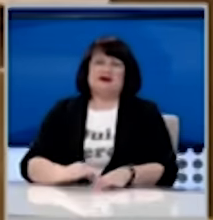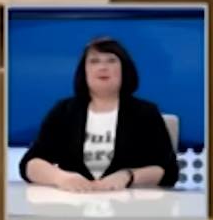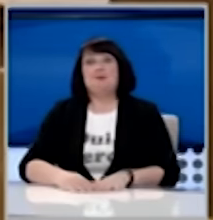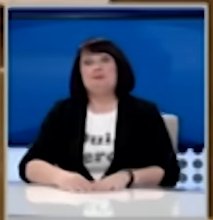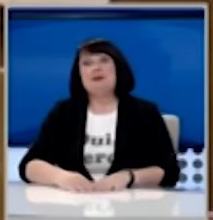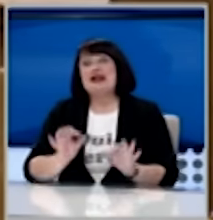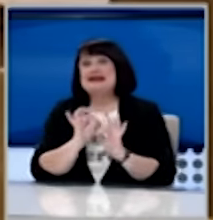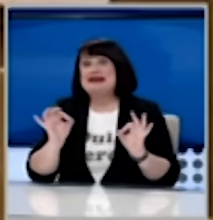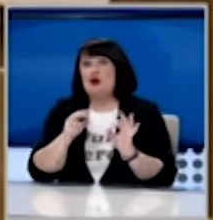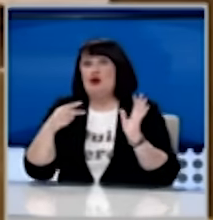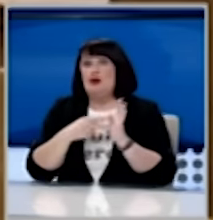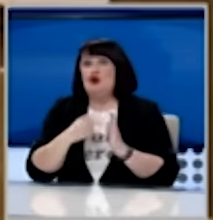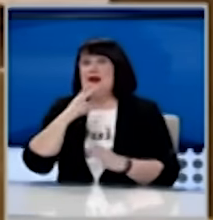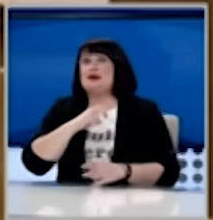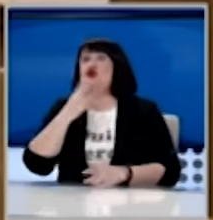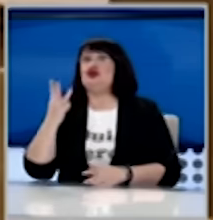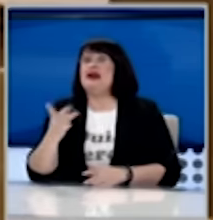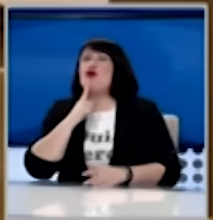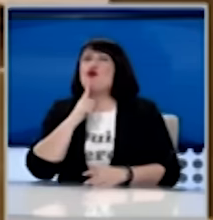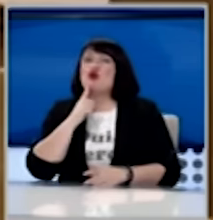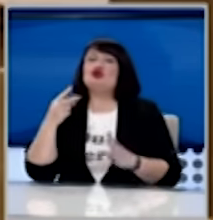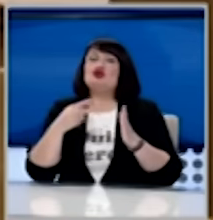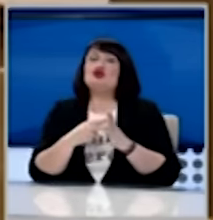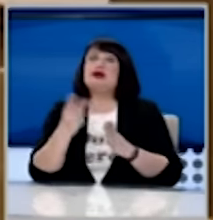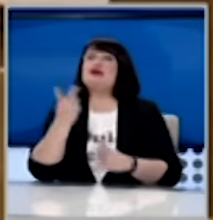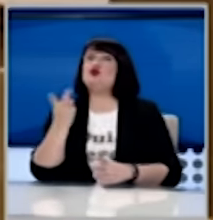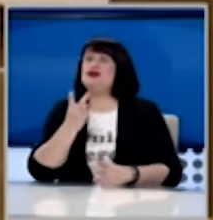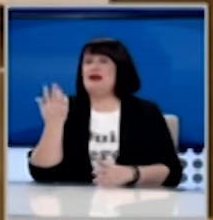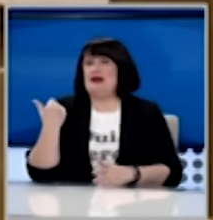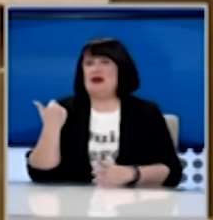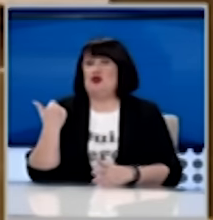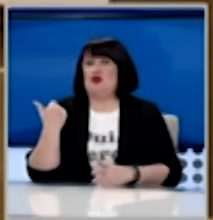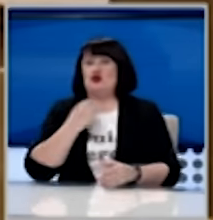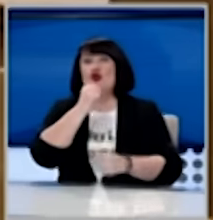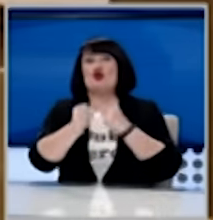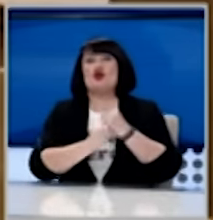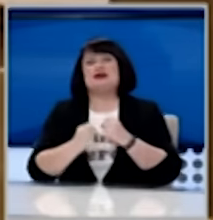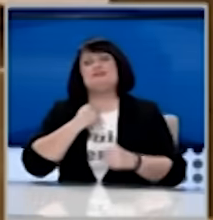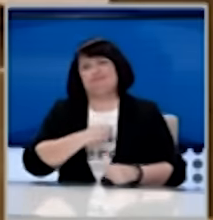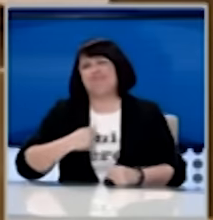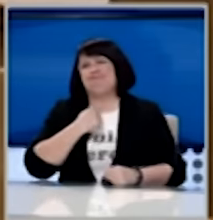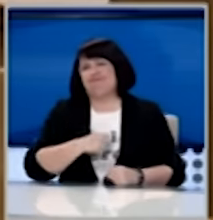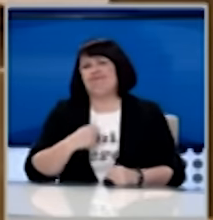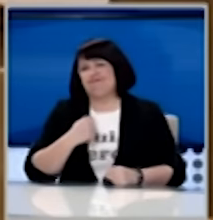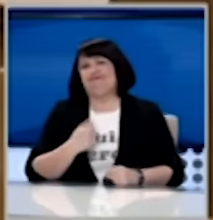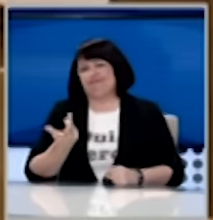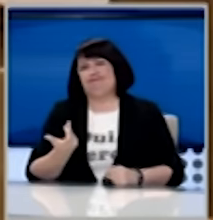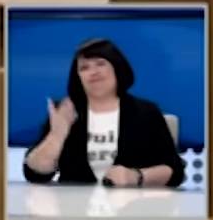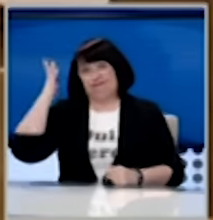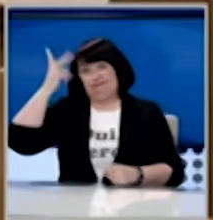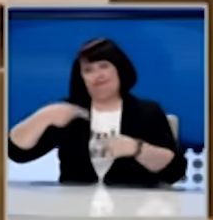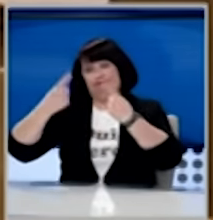αμφιβολία το 2023 όπως και το 2022 ήταν δυο τραγικές χρονιές για τον